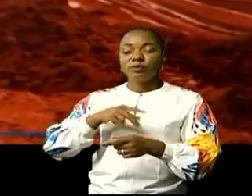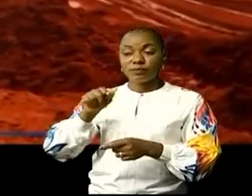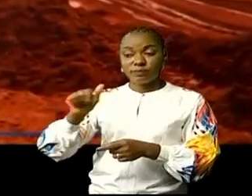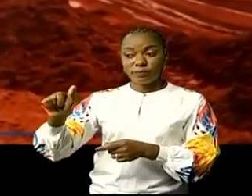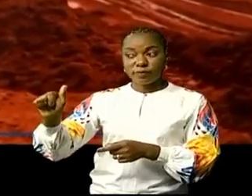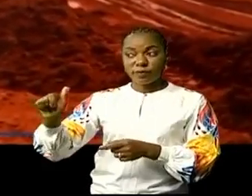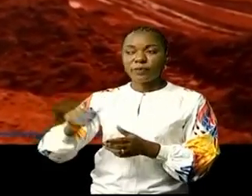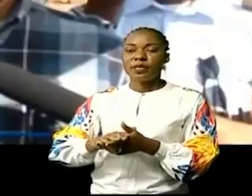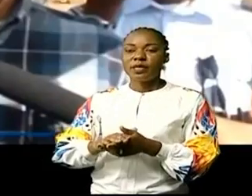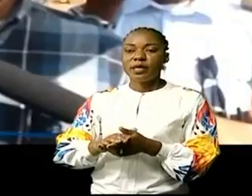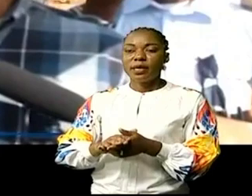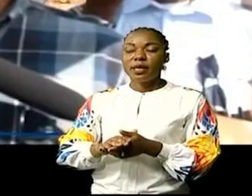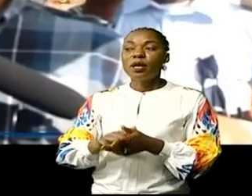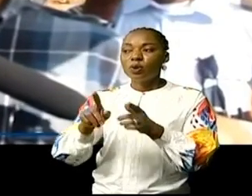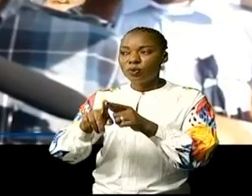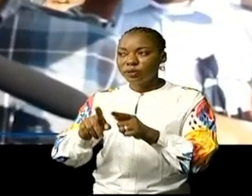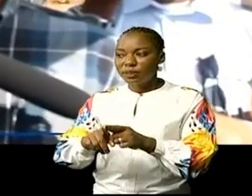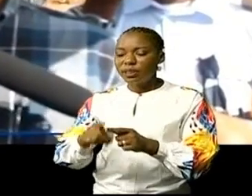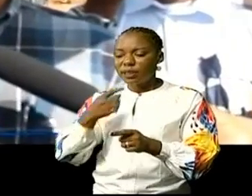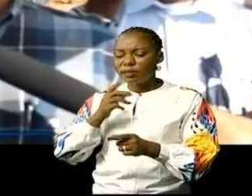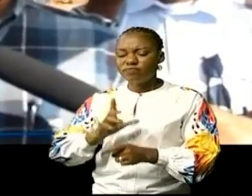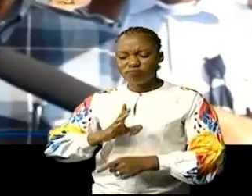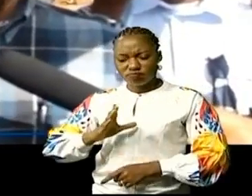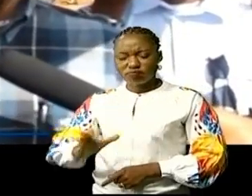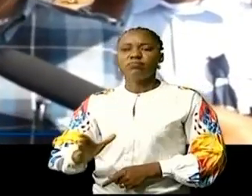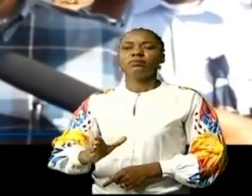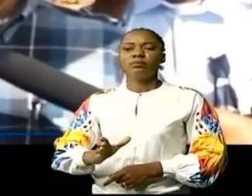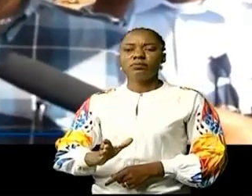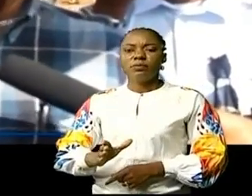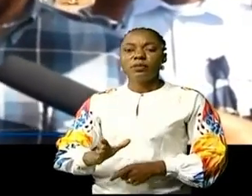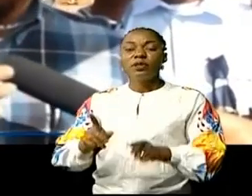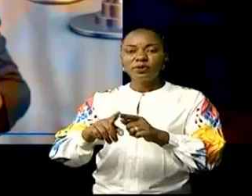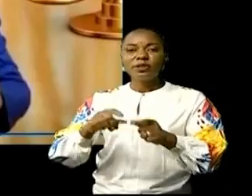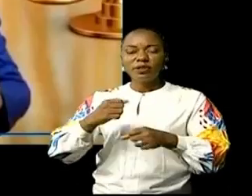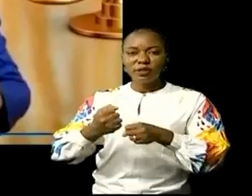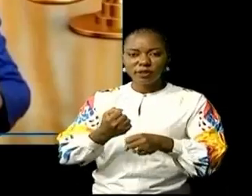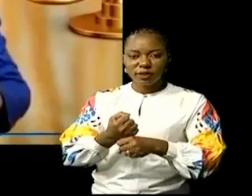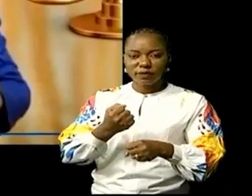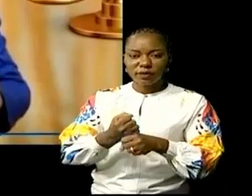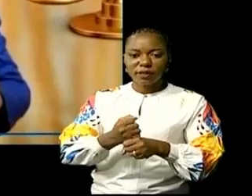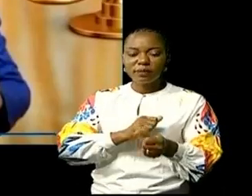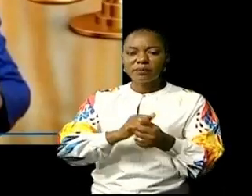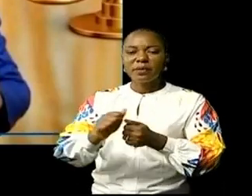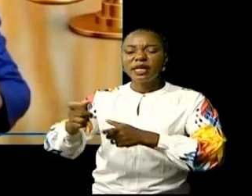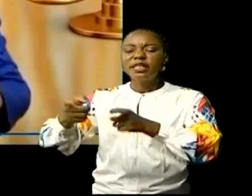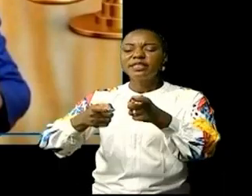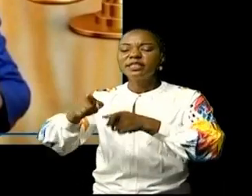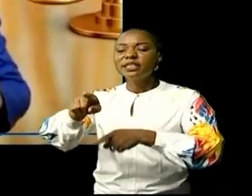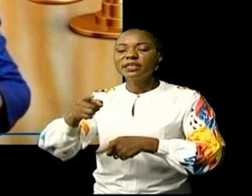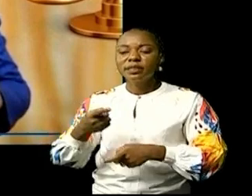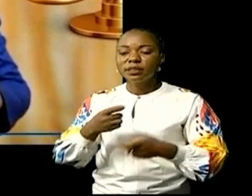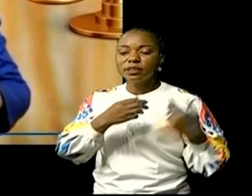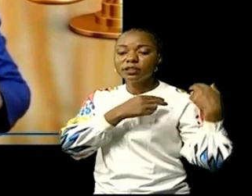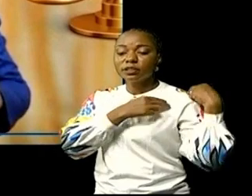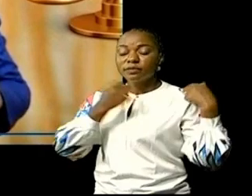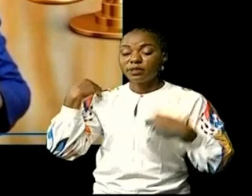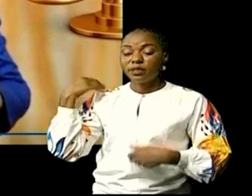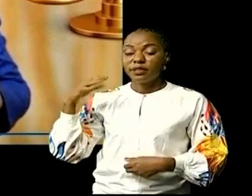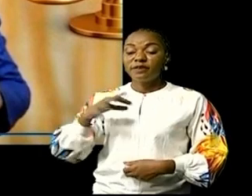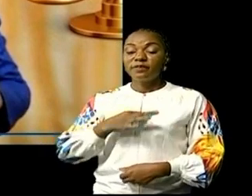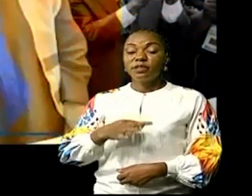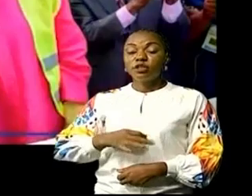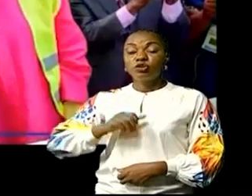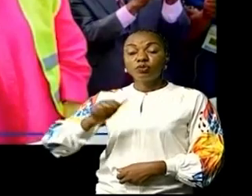de la RVA, Romain Chinyama, a salué ces travaux qui s'exécutent sous l'impulsion et le leadership du chef de l'État, Félix-Antoine